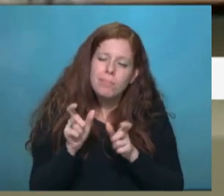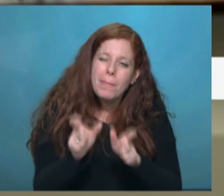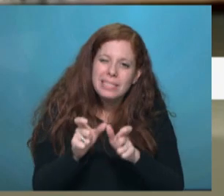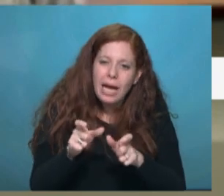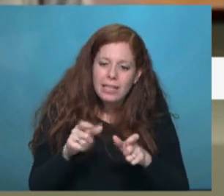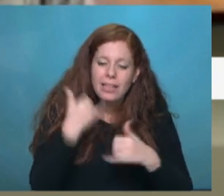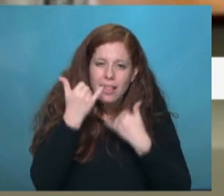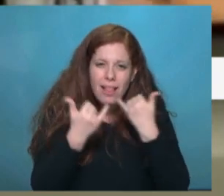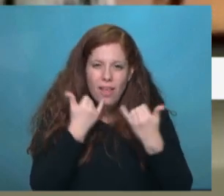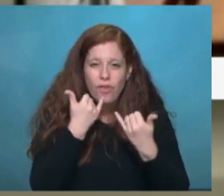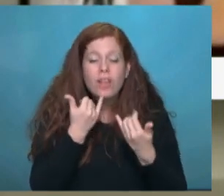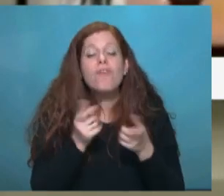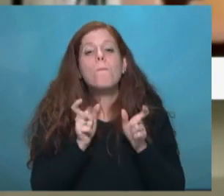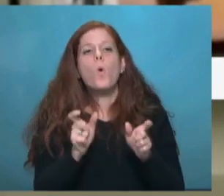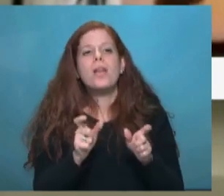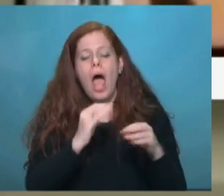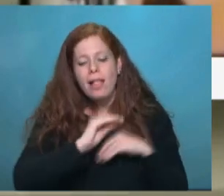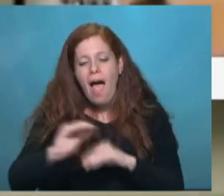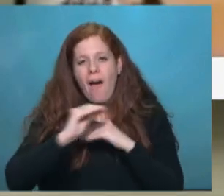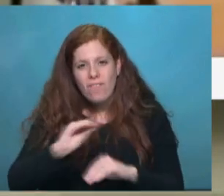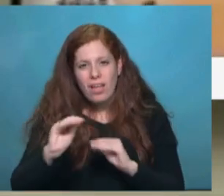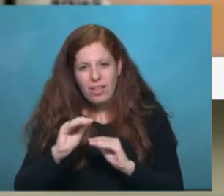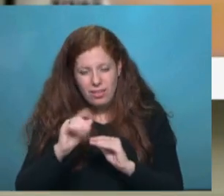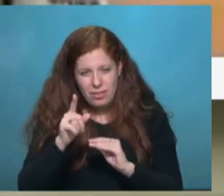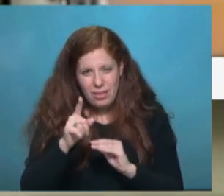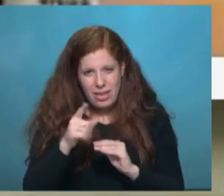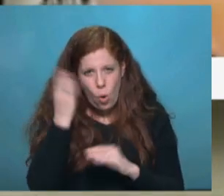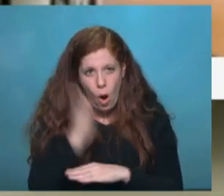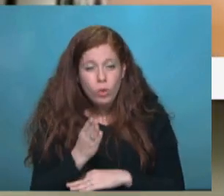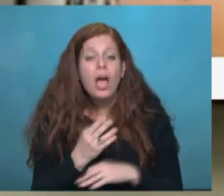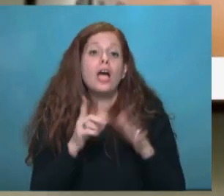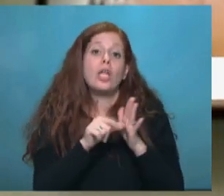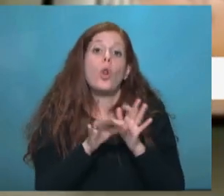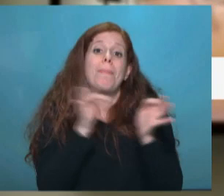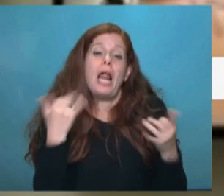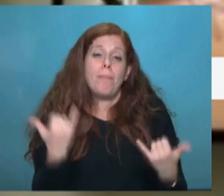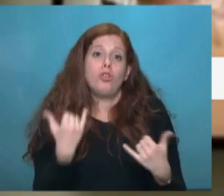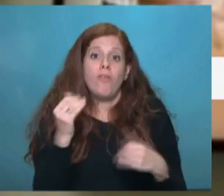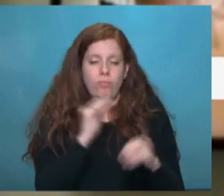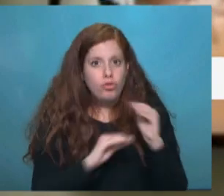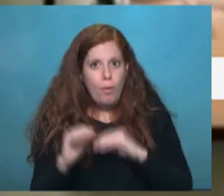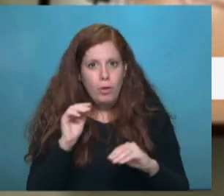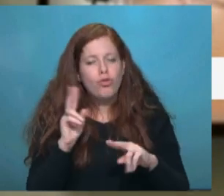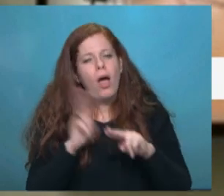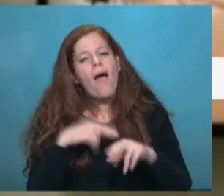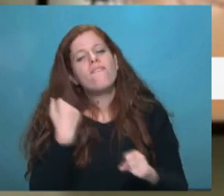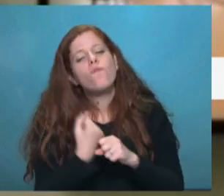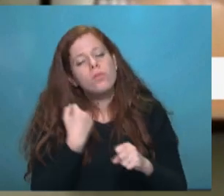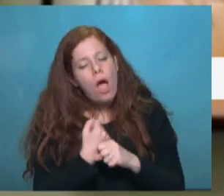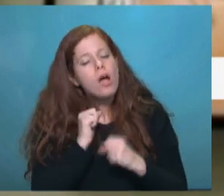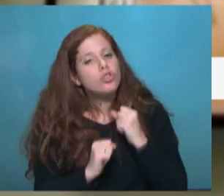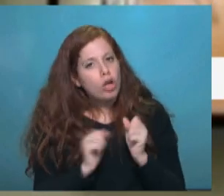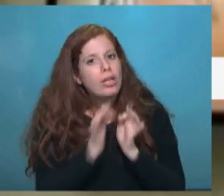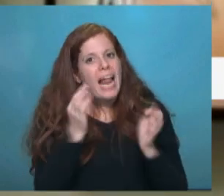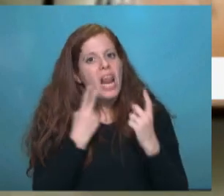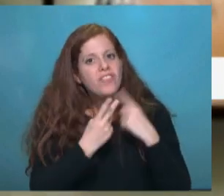את העברת ההוראות הללו. הטכנולוגיה הזאת נכנסת עכשיו לשימוש אחרי עבודת מטה מאוד ארוכה שהחלה לפני כשנתיים ביוזמה